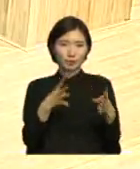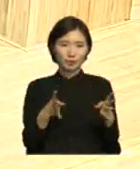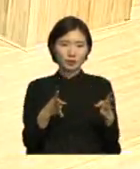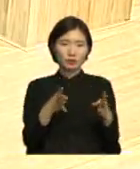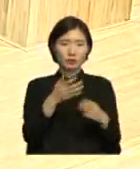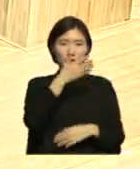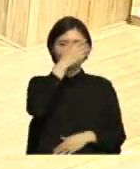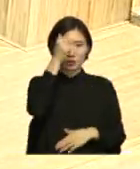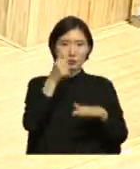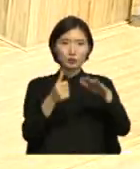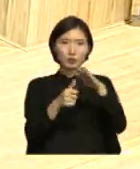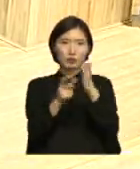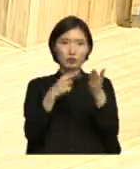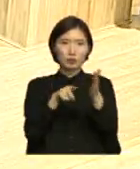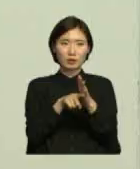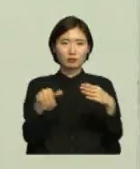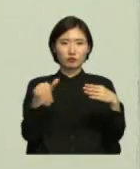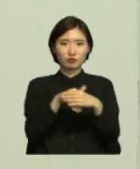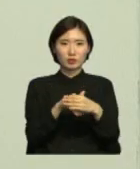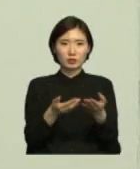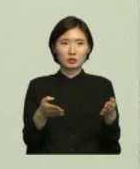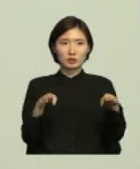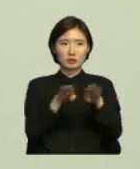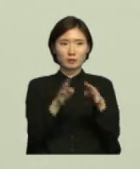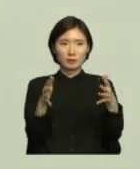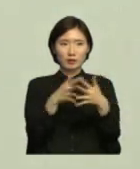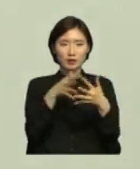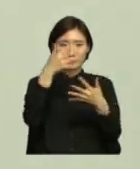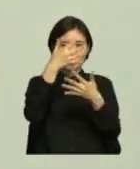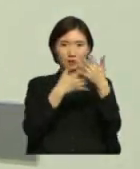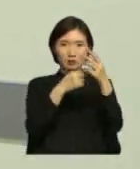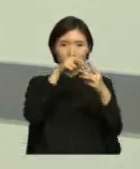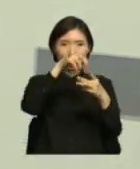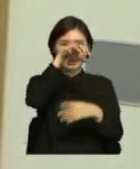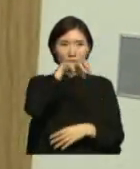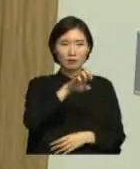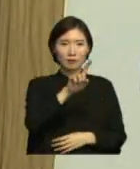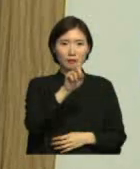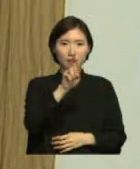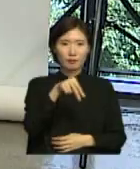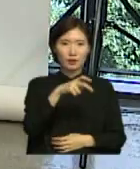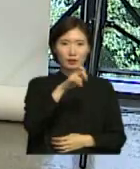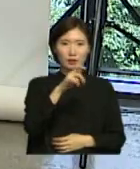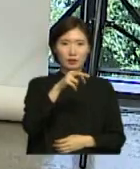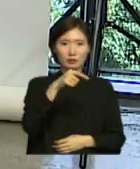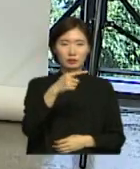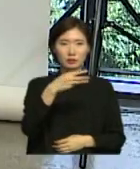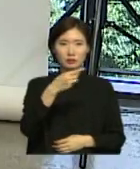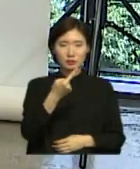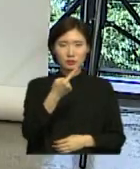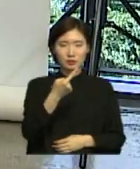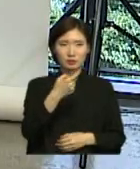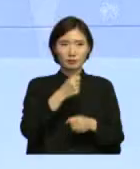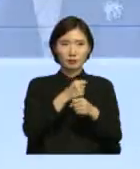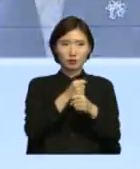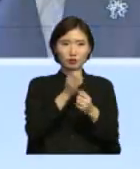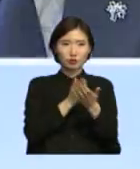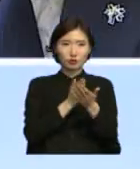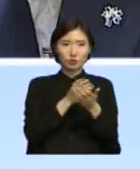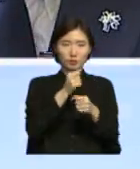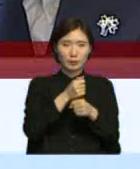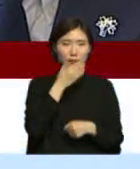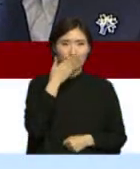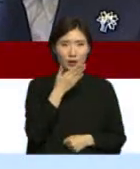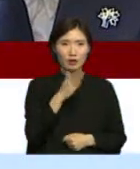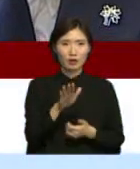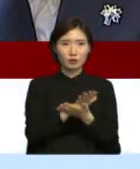위한 문화시설이 조성됐습니다. 미디어 센터에선 팟캐스트 녹화는 물론 뉴스 제작까지 할 수 있습니다. 놀